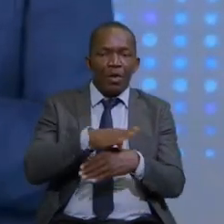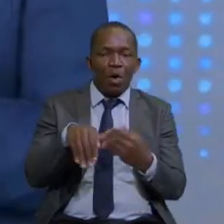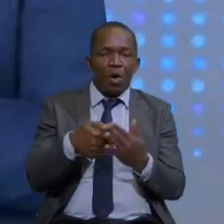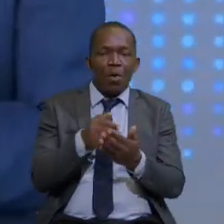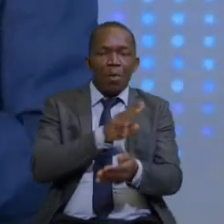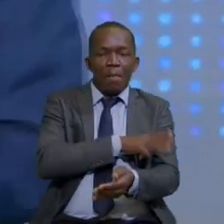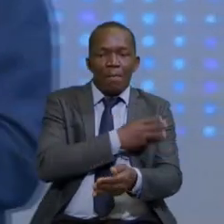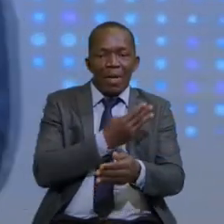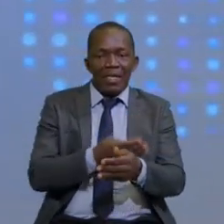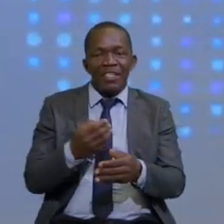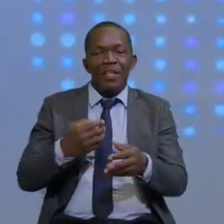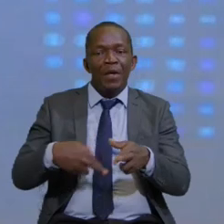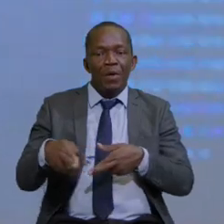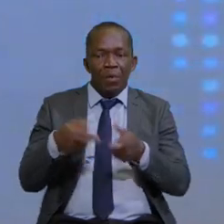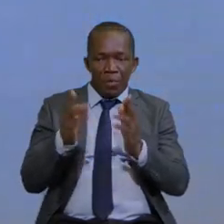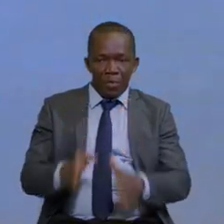L'autorité dominante.